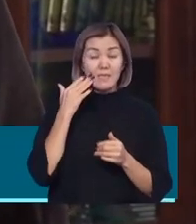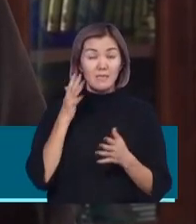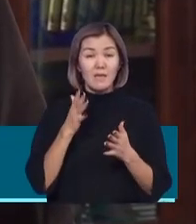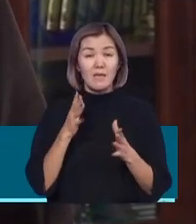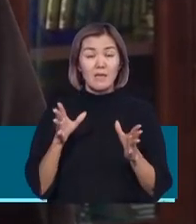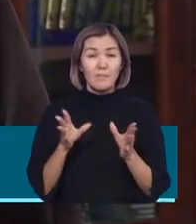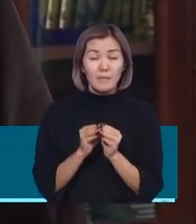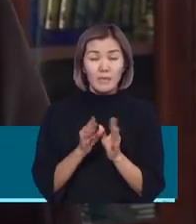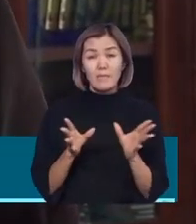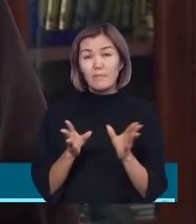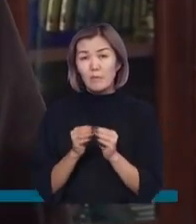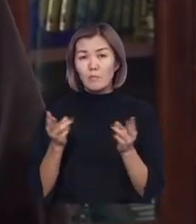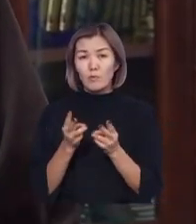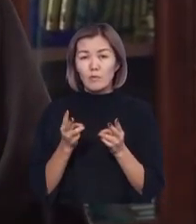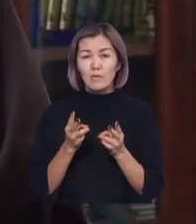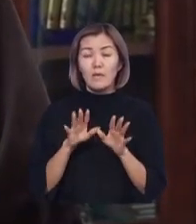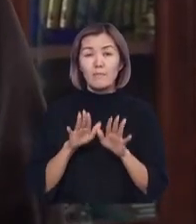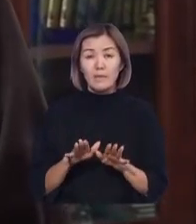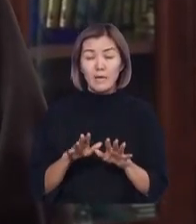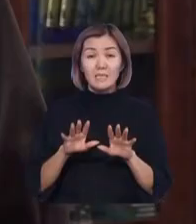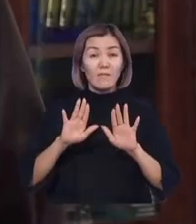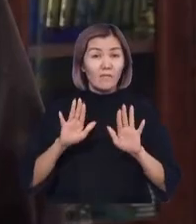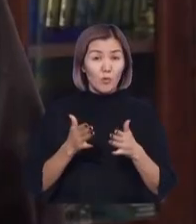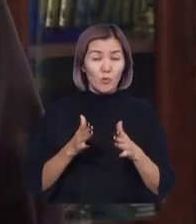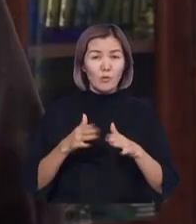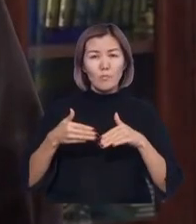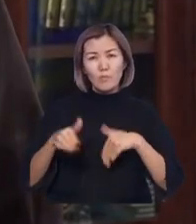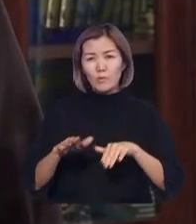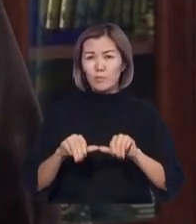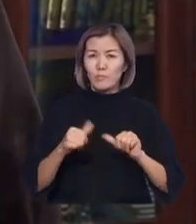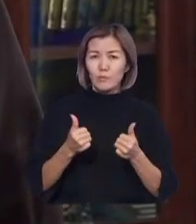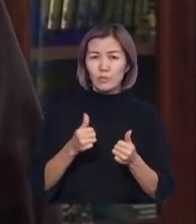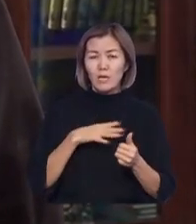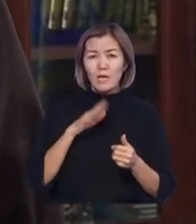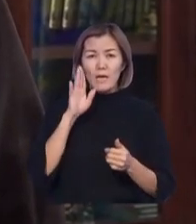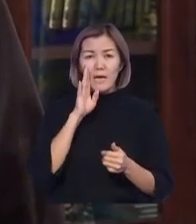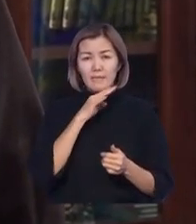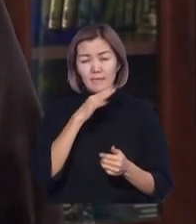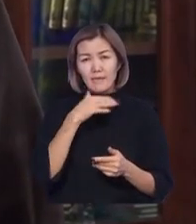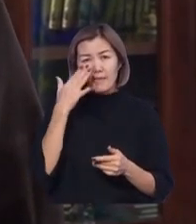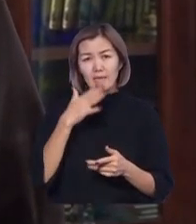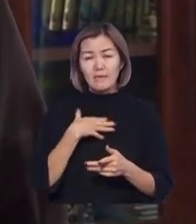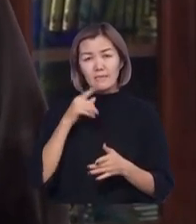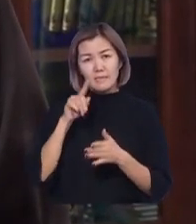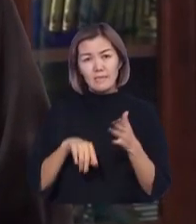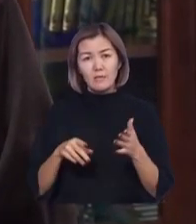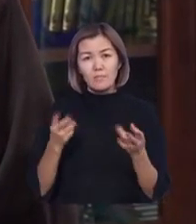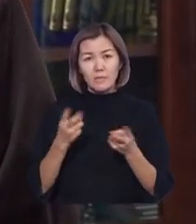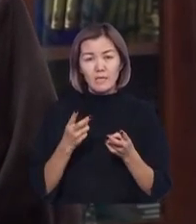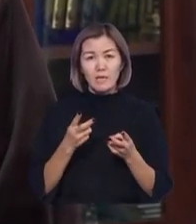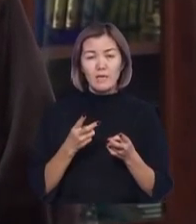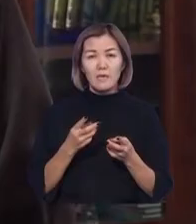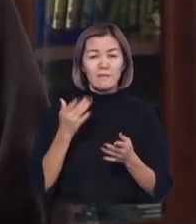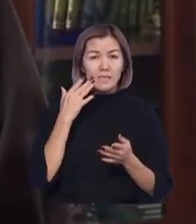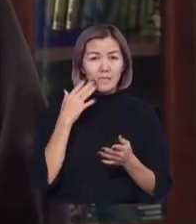отбасы әлбетте бұзылмасын, бірақ бұзылған жағдайда балалары сол ата-анаға, әсіресе әкеге аманат. Қалай